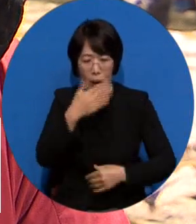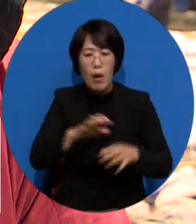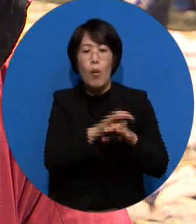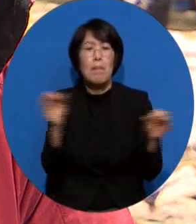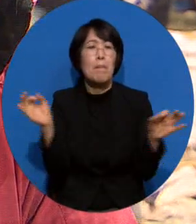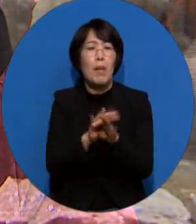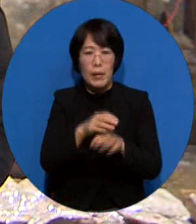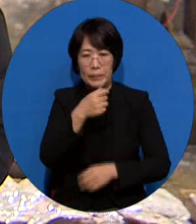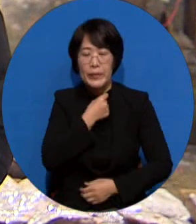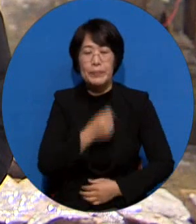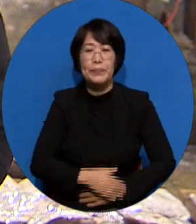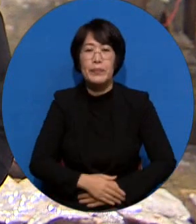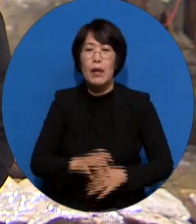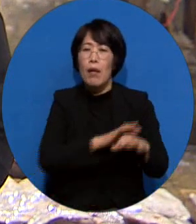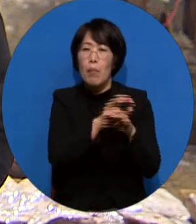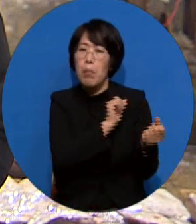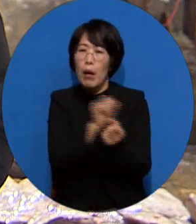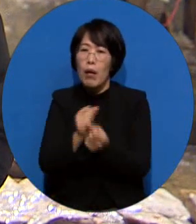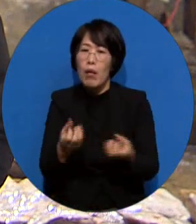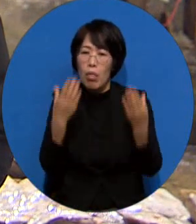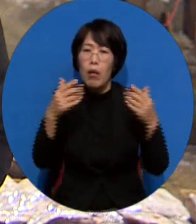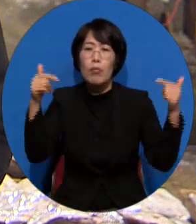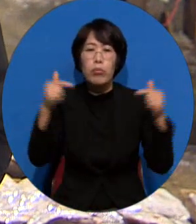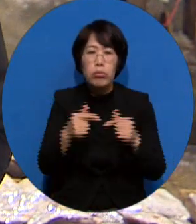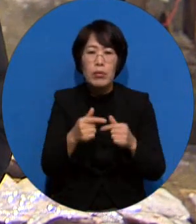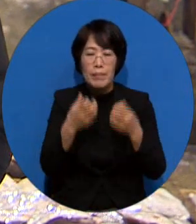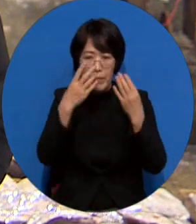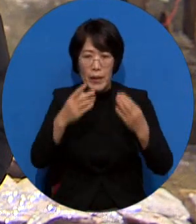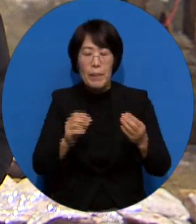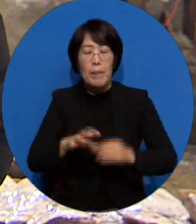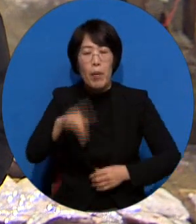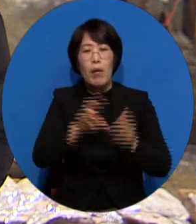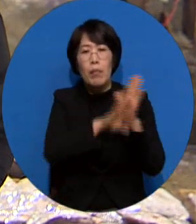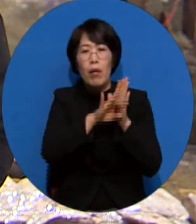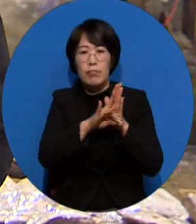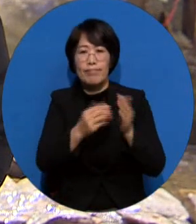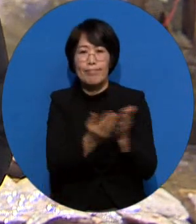종식됐으면 좋겠습니다. 코로나19로 행사는 축소됐지만 새해 첫 경매에서